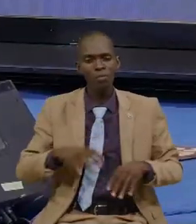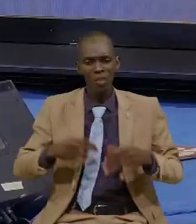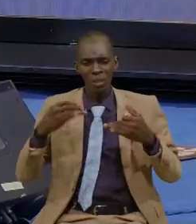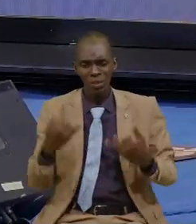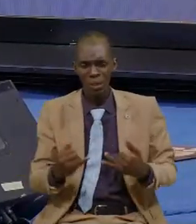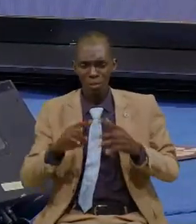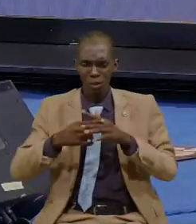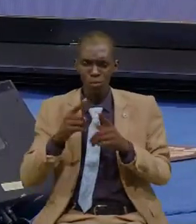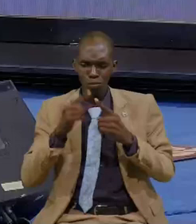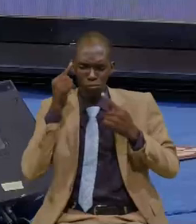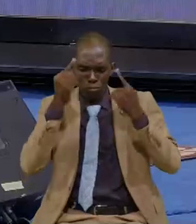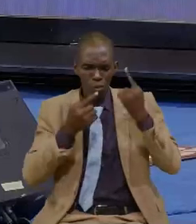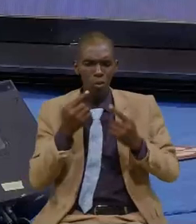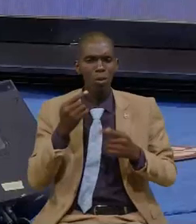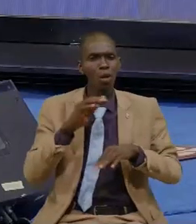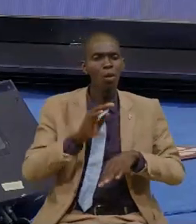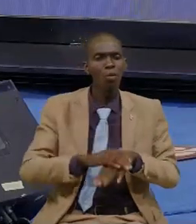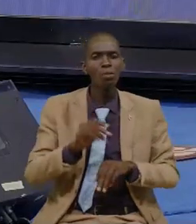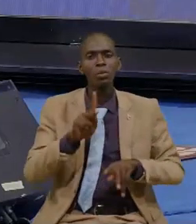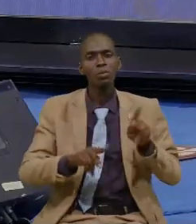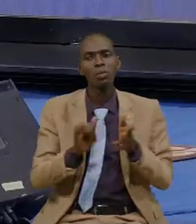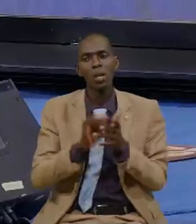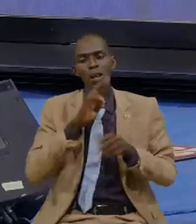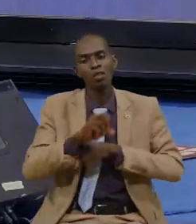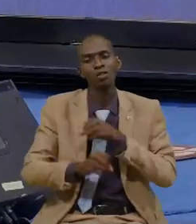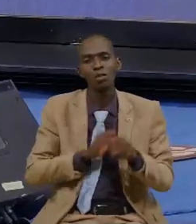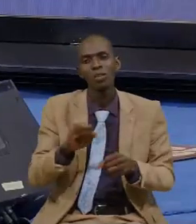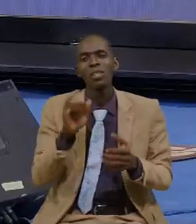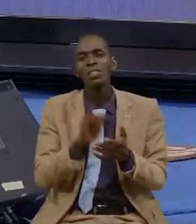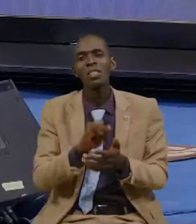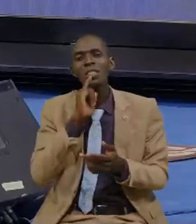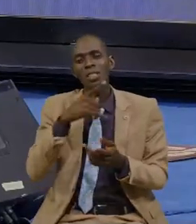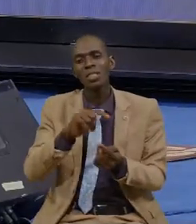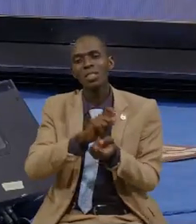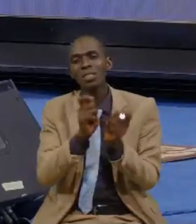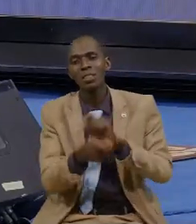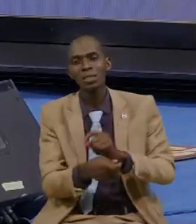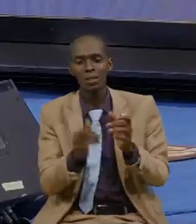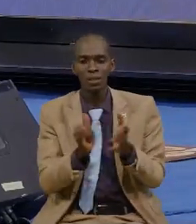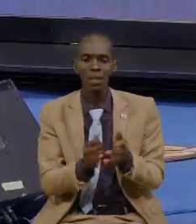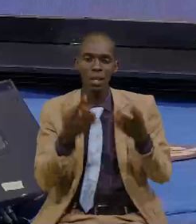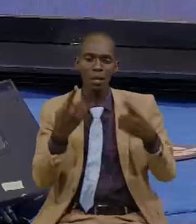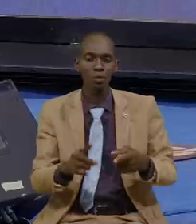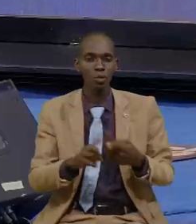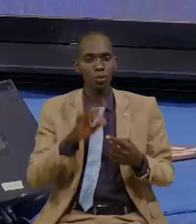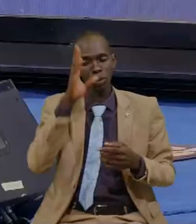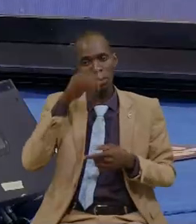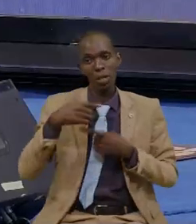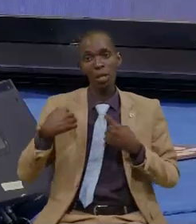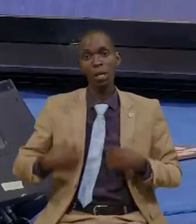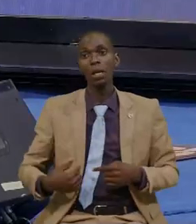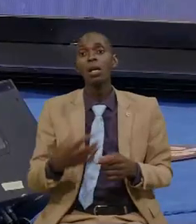qui souffraient. Le Seigneur ne lui a pas dit cela. C'est le changement, c'est la transformation qui a lieu dans sa